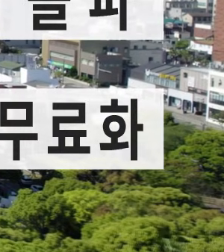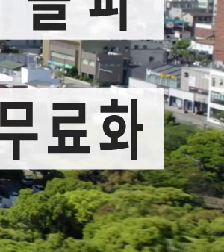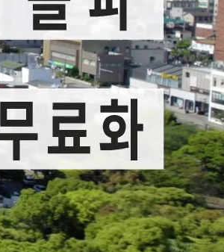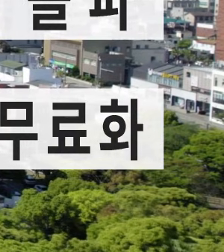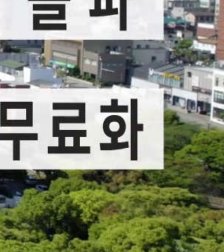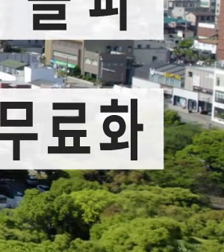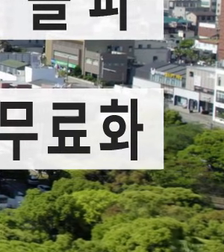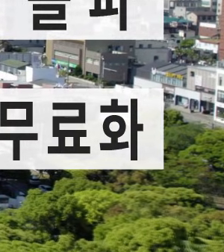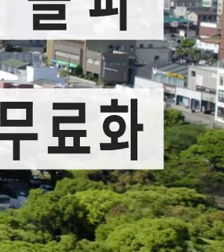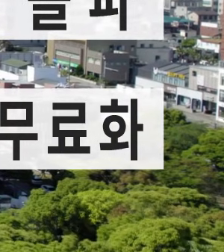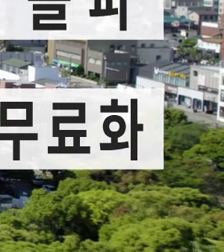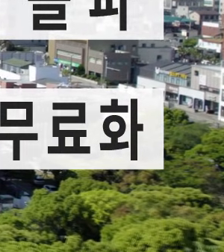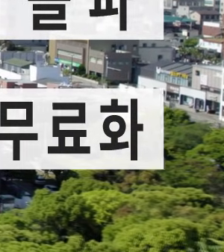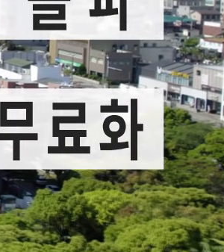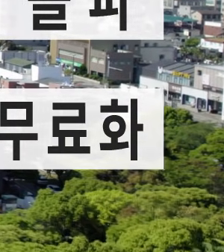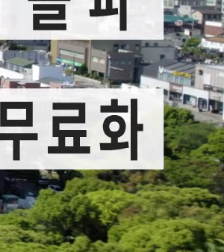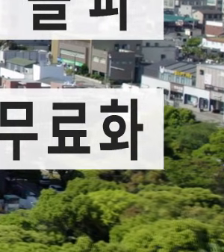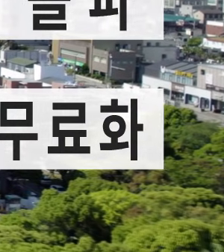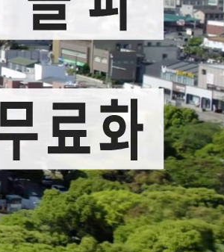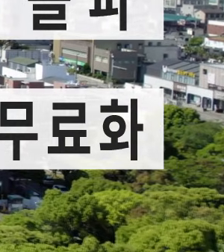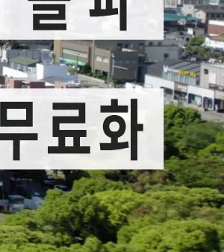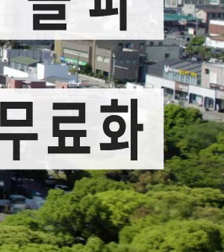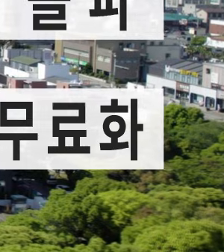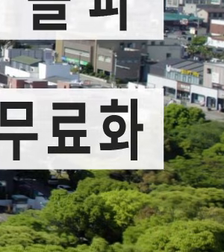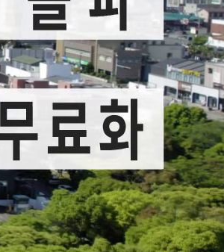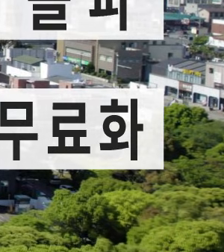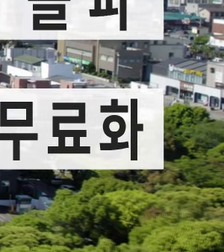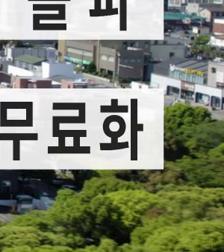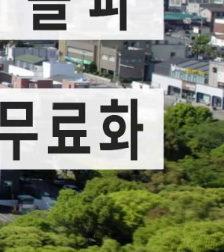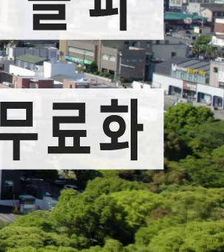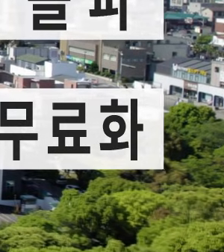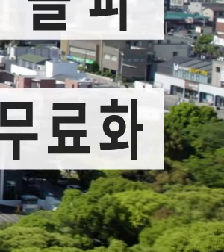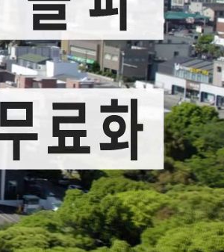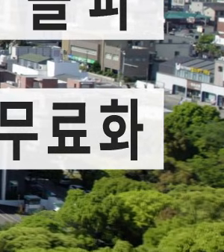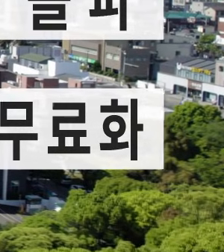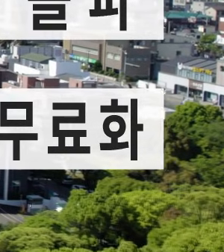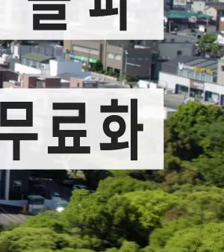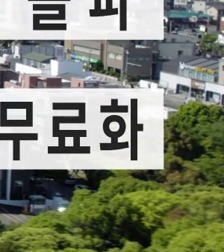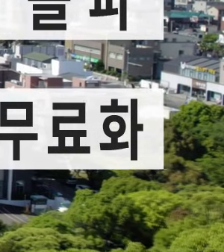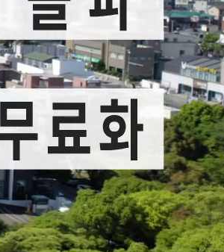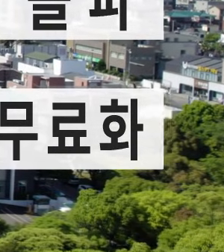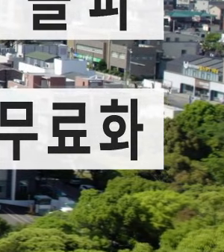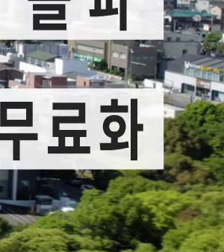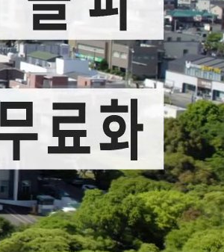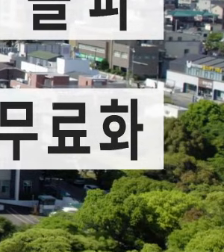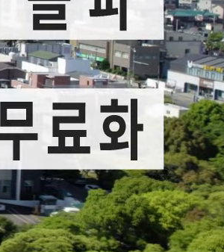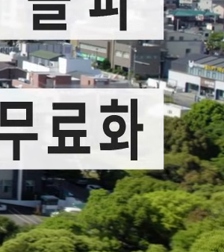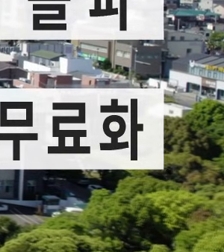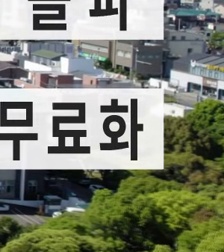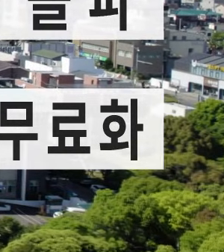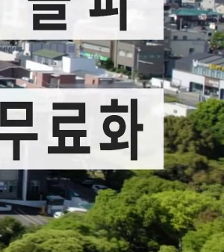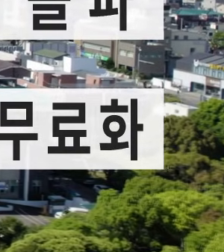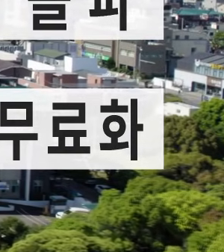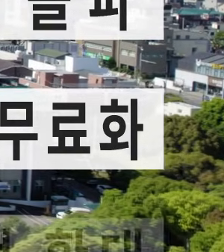절물과 서귀포 국립자연휴양림의 도민 입장료를 전면 면제합니다.